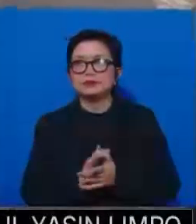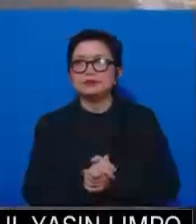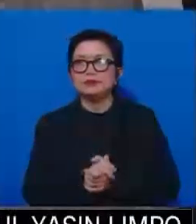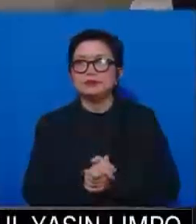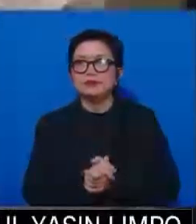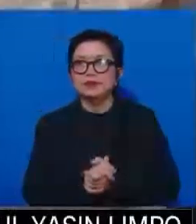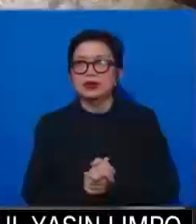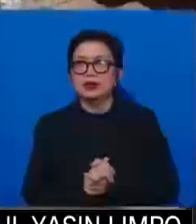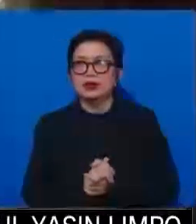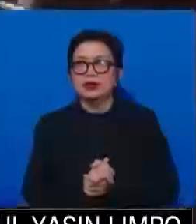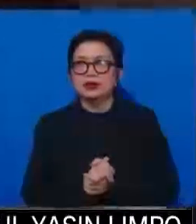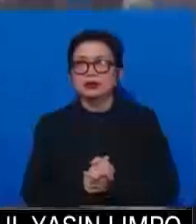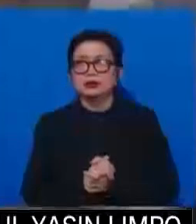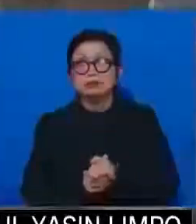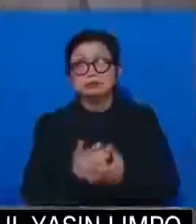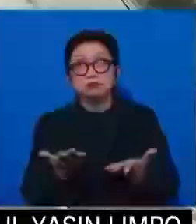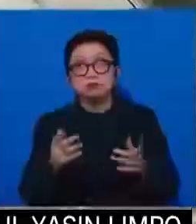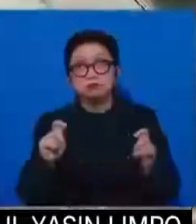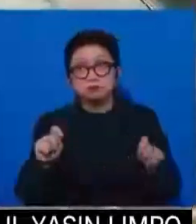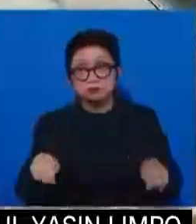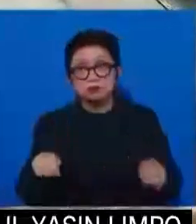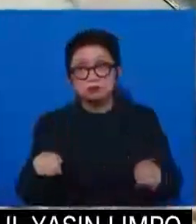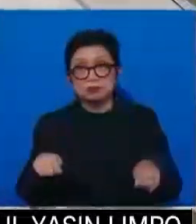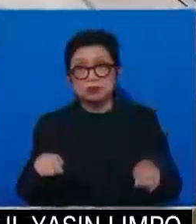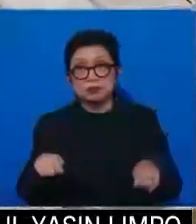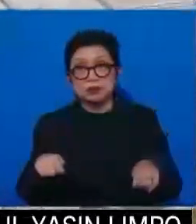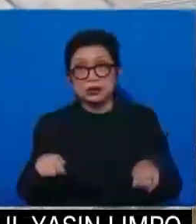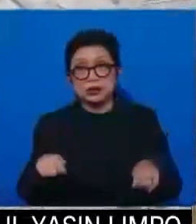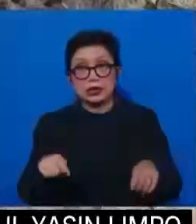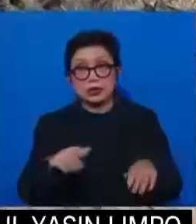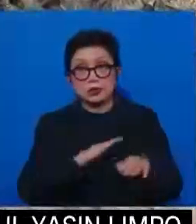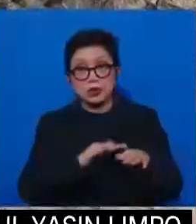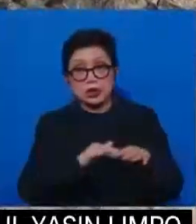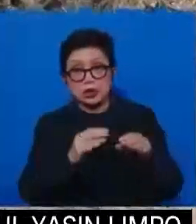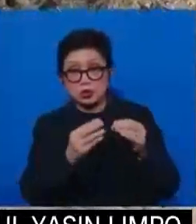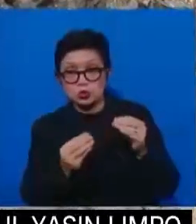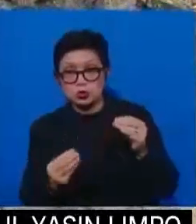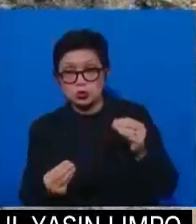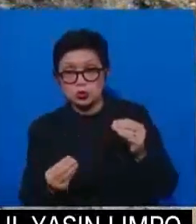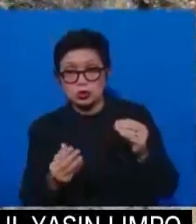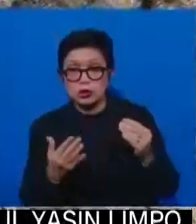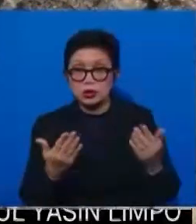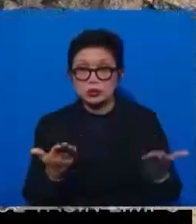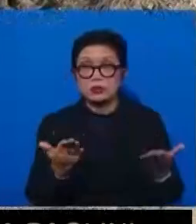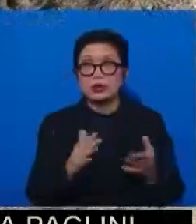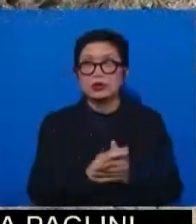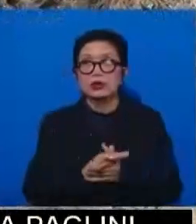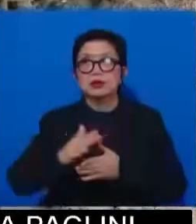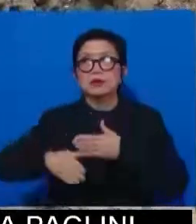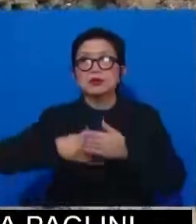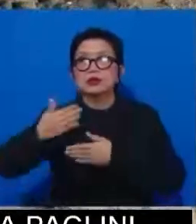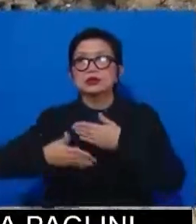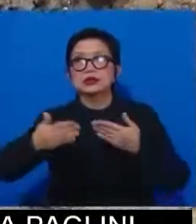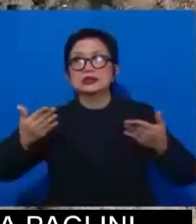yang masih menggunakan cara tradisional maupun menggunakan cara modern. Nah, seperti apa proses